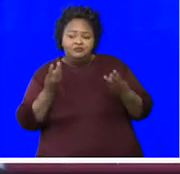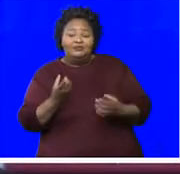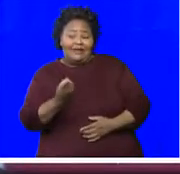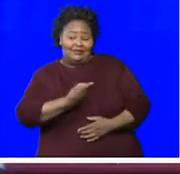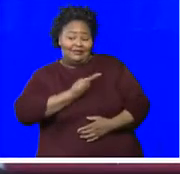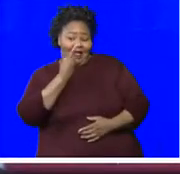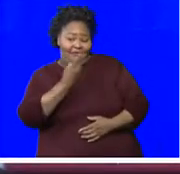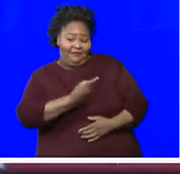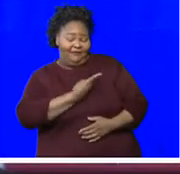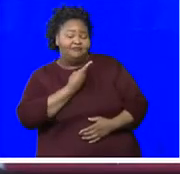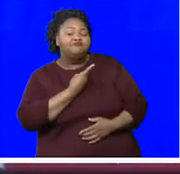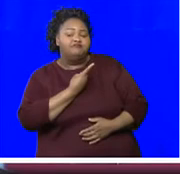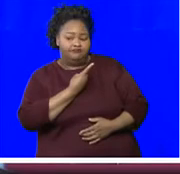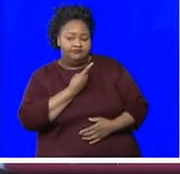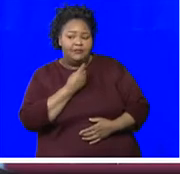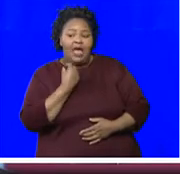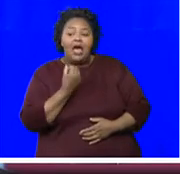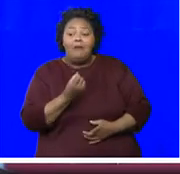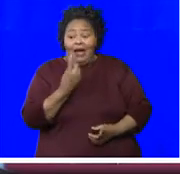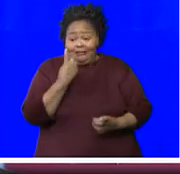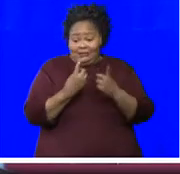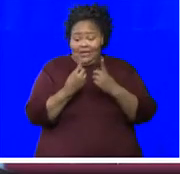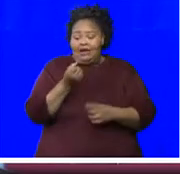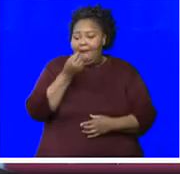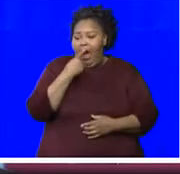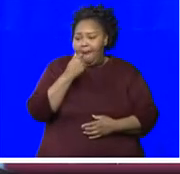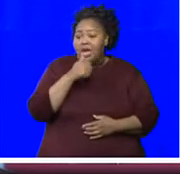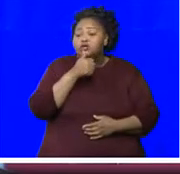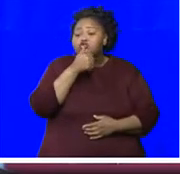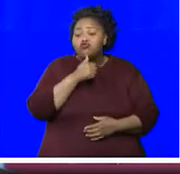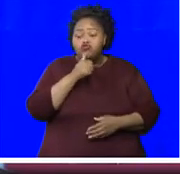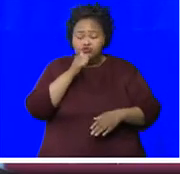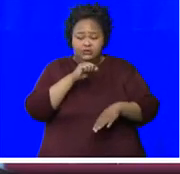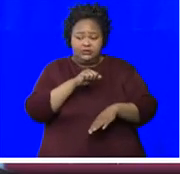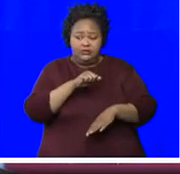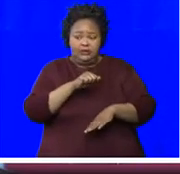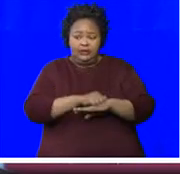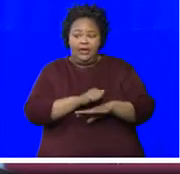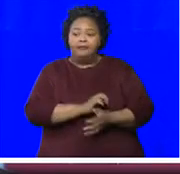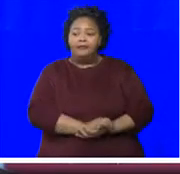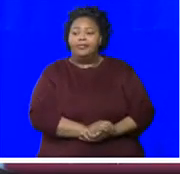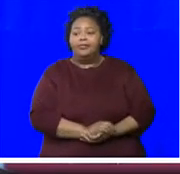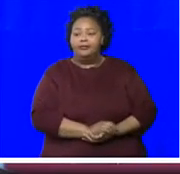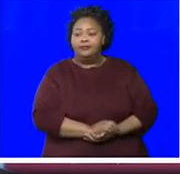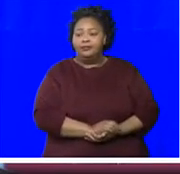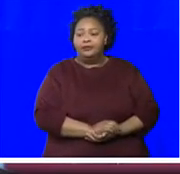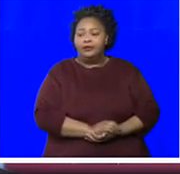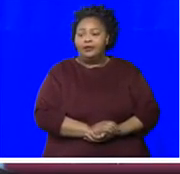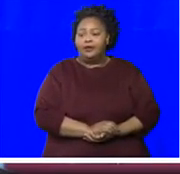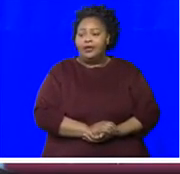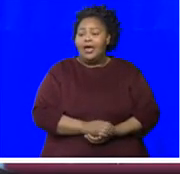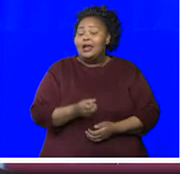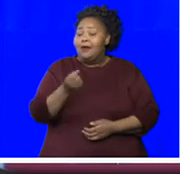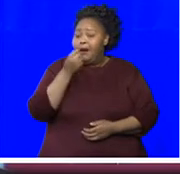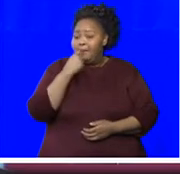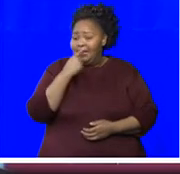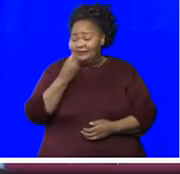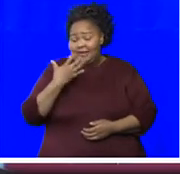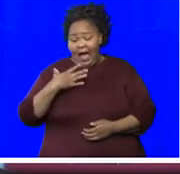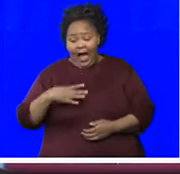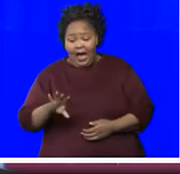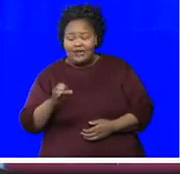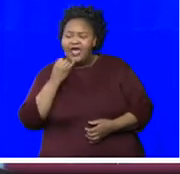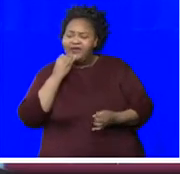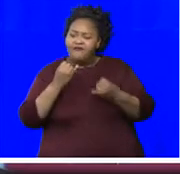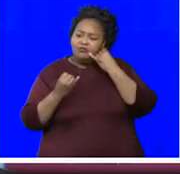le packaging yakhona kude le information kude ne data lalamanye ukhanza ukuthi kude ngisho nale expiry